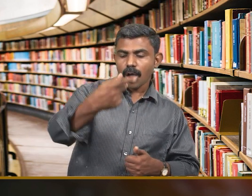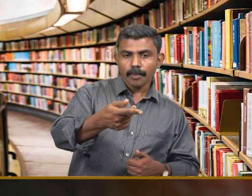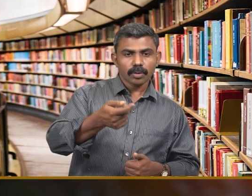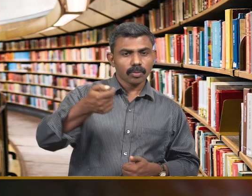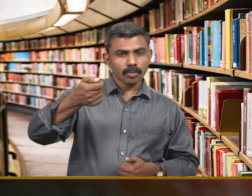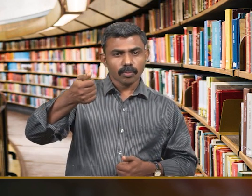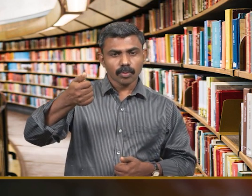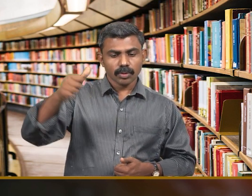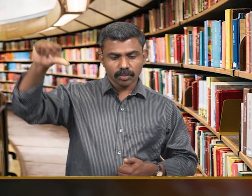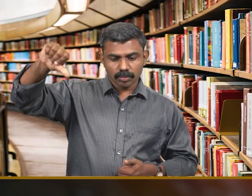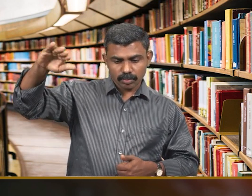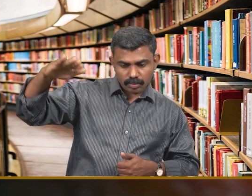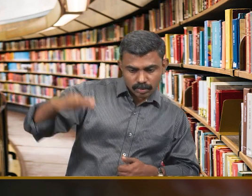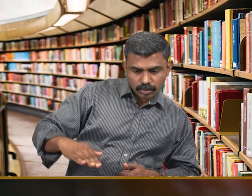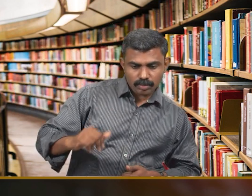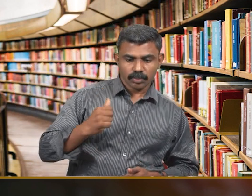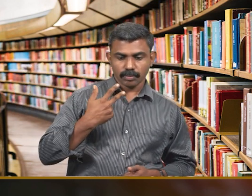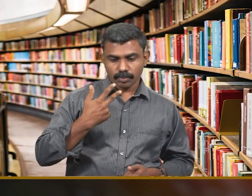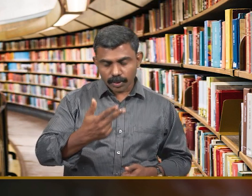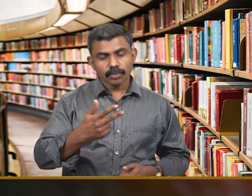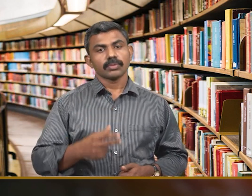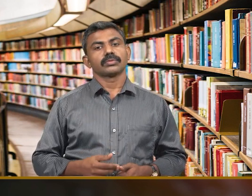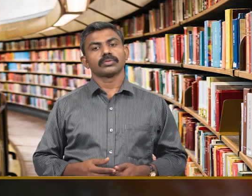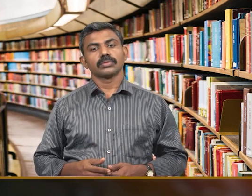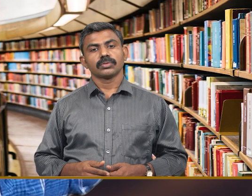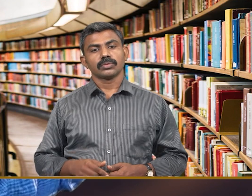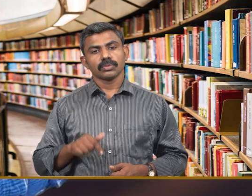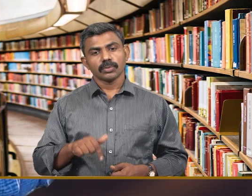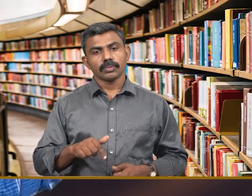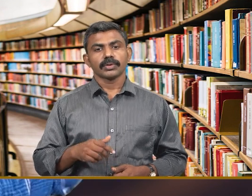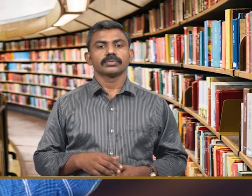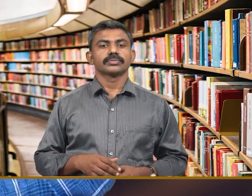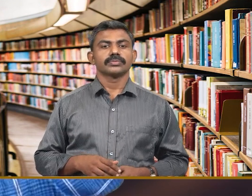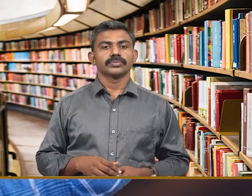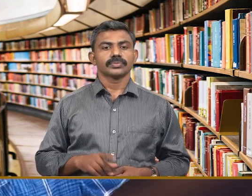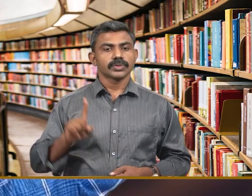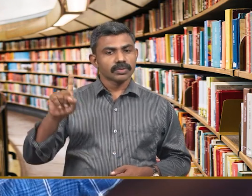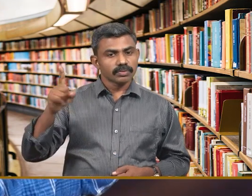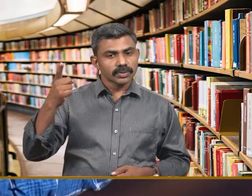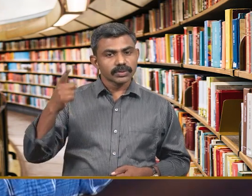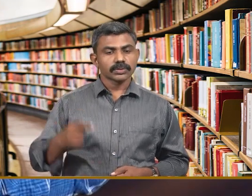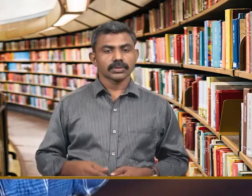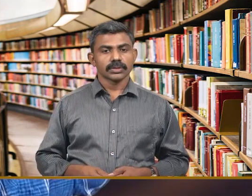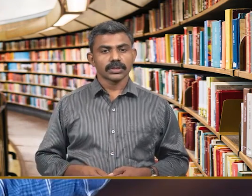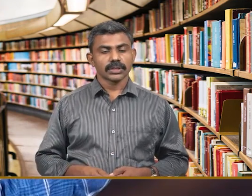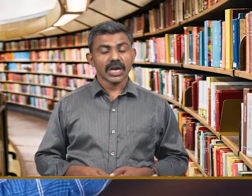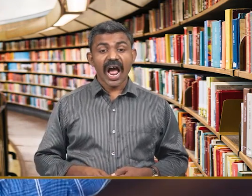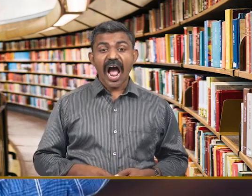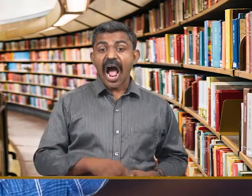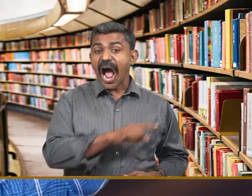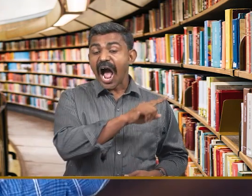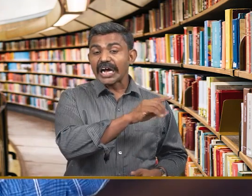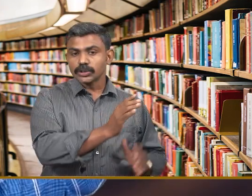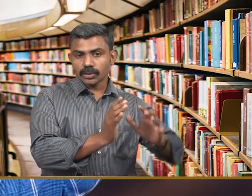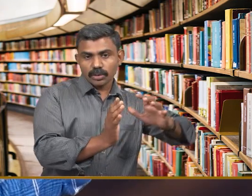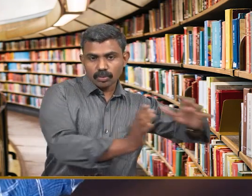பெருமந்தத்துக்கு என்னென்ன நடந்துச்சு அப்படிங்கிறத நம்ம பார்க்கணும். குறிப்பாக அதாவது முதல் உலகப் போரில் அச்சு நாடுகள் நேச